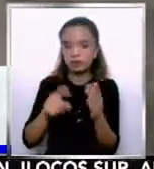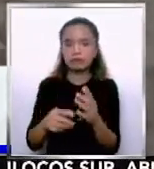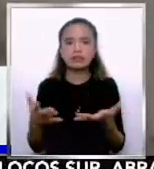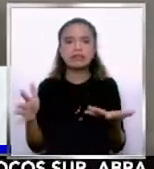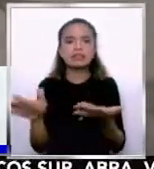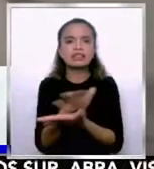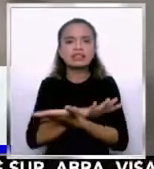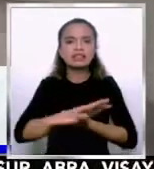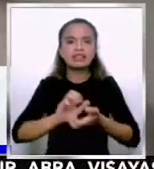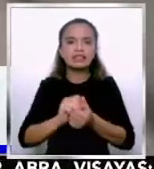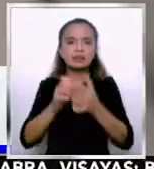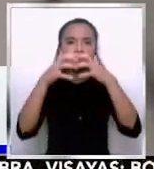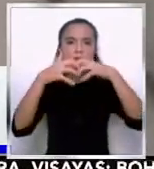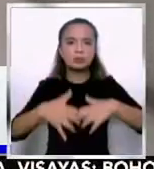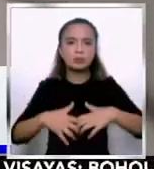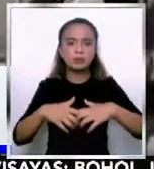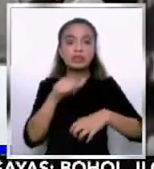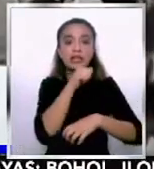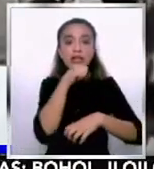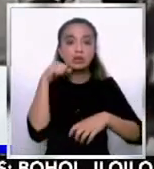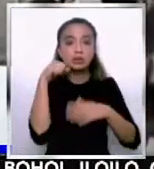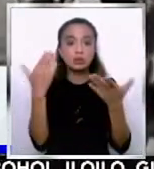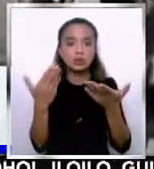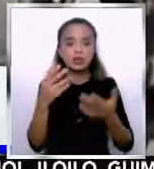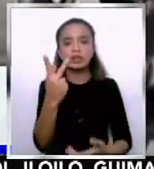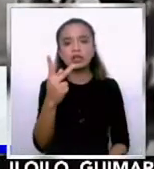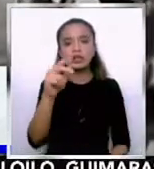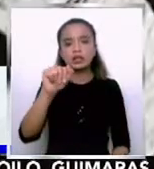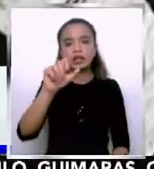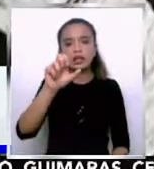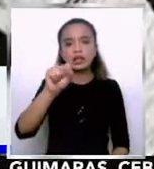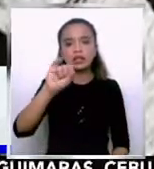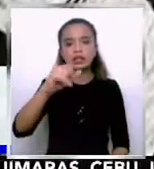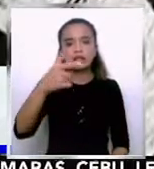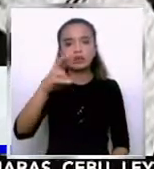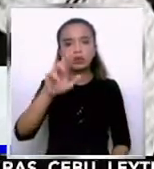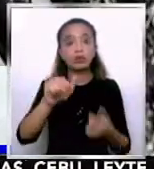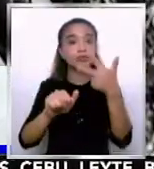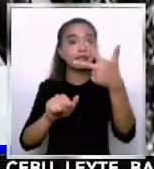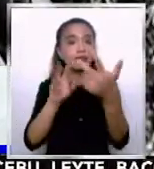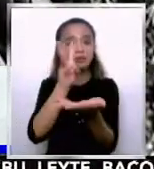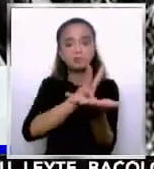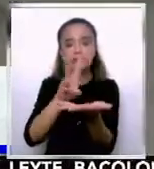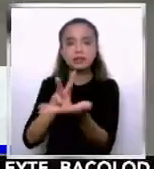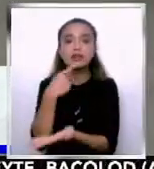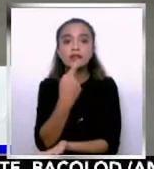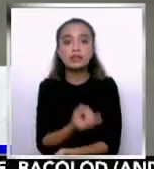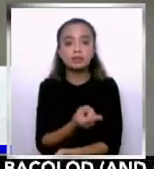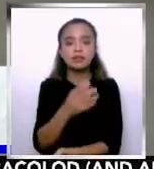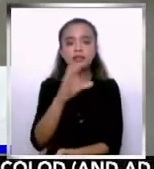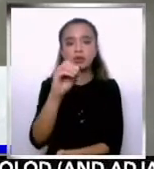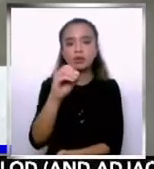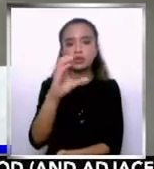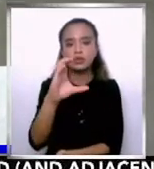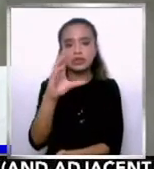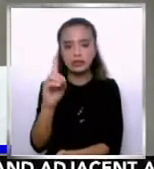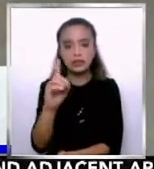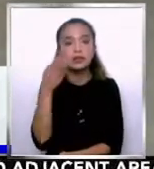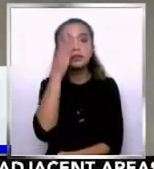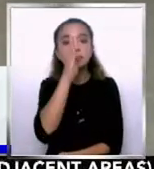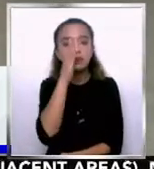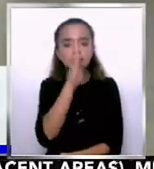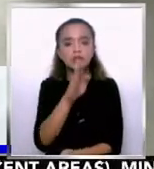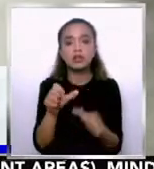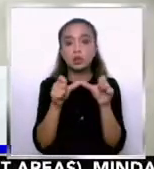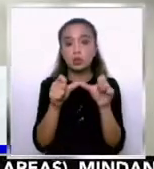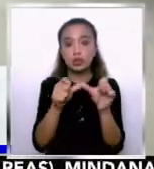sektor ng agrikultura sa mga bayan ng Kasiguran, Huban at Irosin ayon sa tala ng OCD Bicol. Nagpapatuloy din ang clearing operation